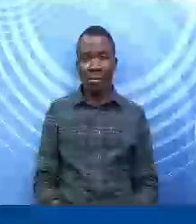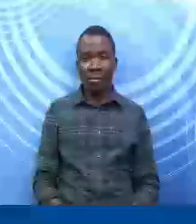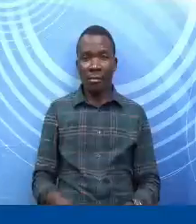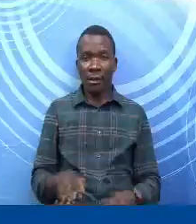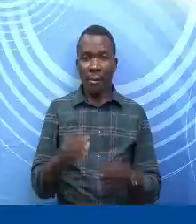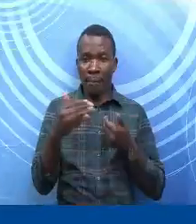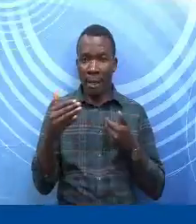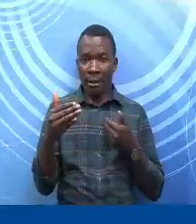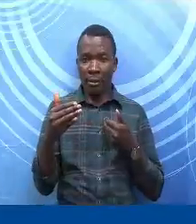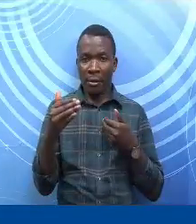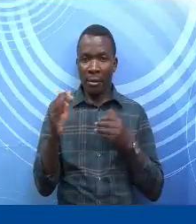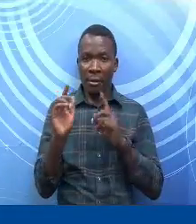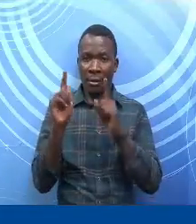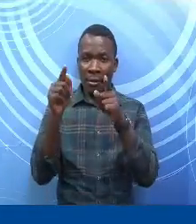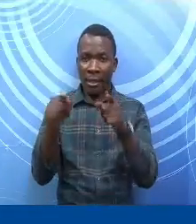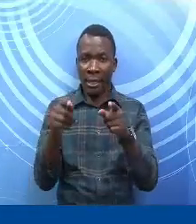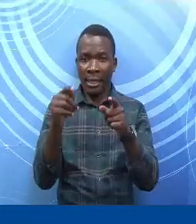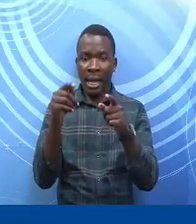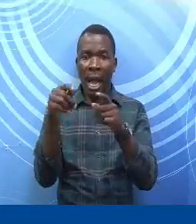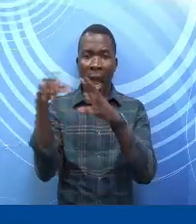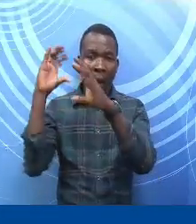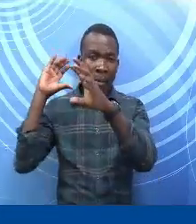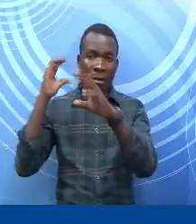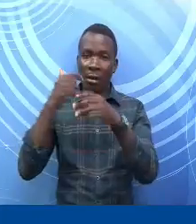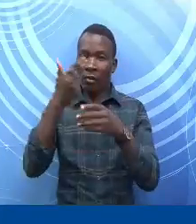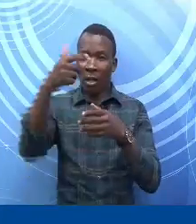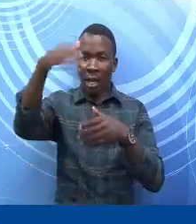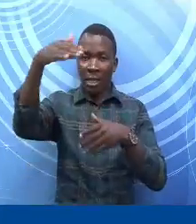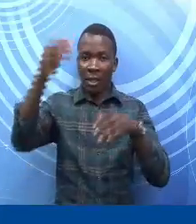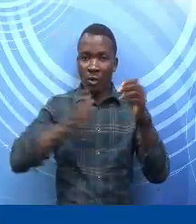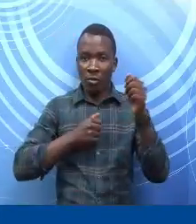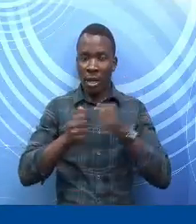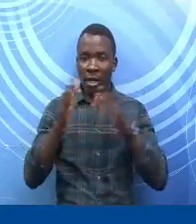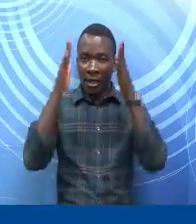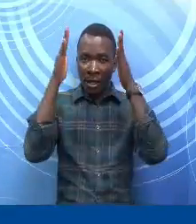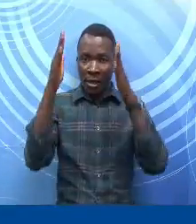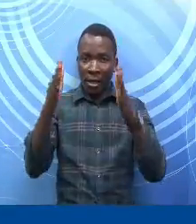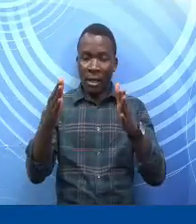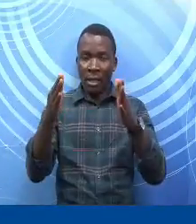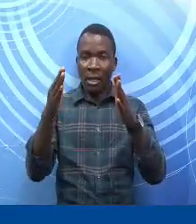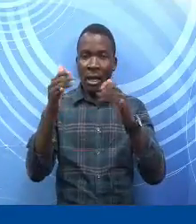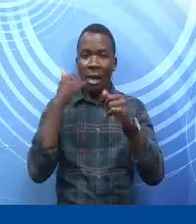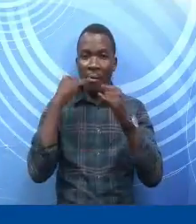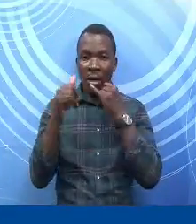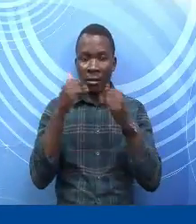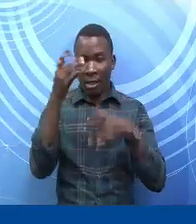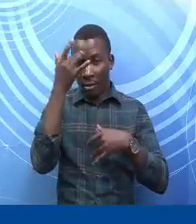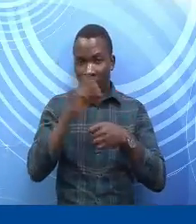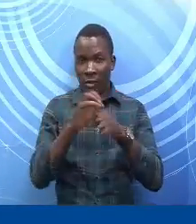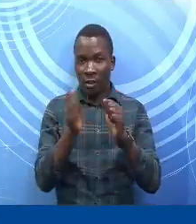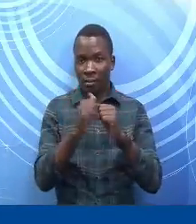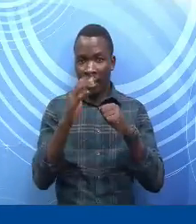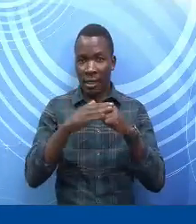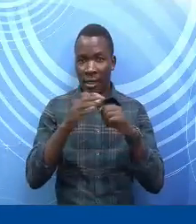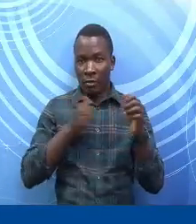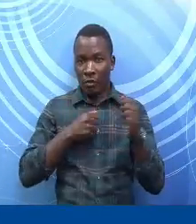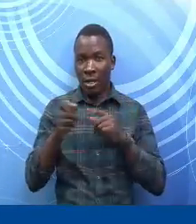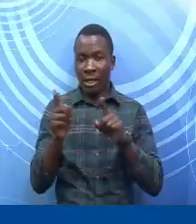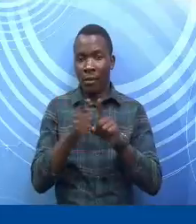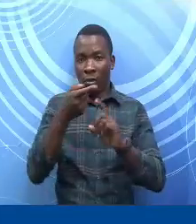Mbere gato yuko twerekeza ku makuru havugwa hanze y'u Rwanda, reka tugaruke ku makuru y'indwara ya COVID-19 mu Rwanda. Nk'uko